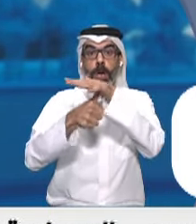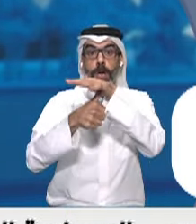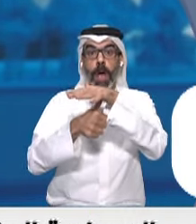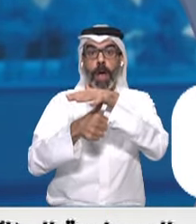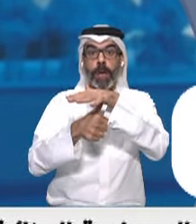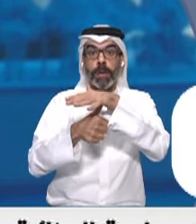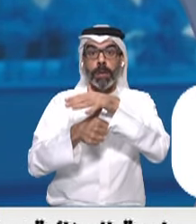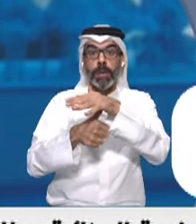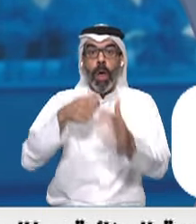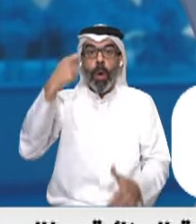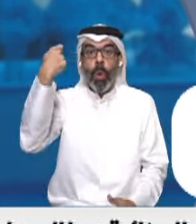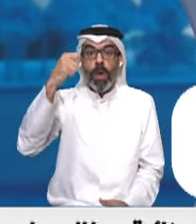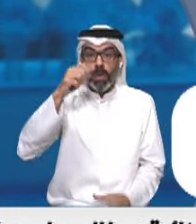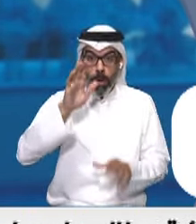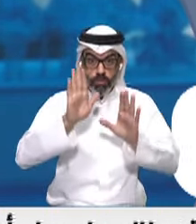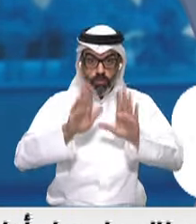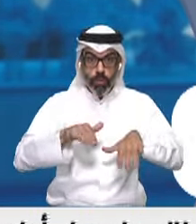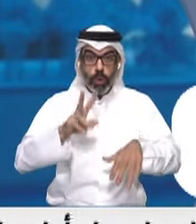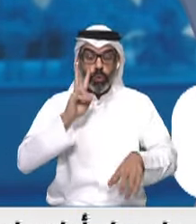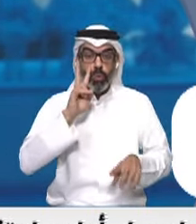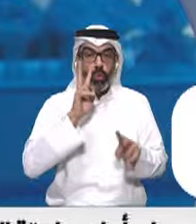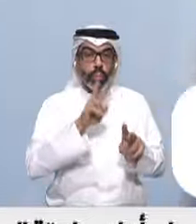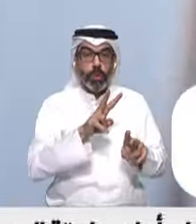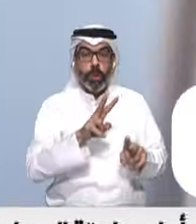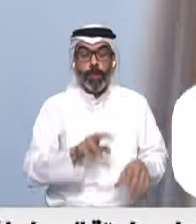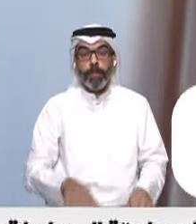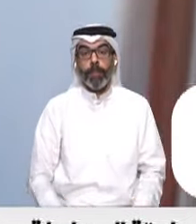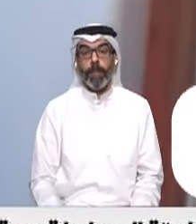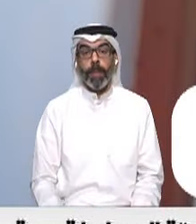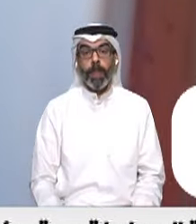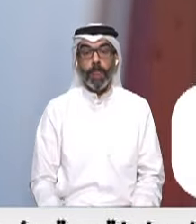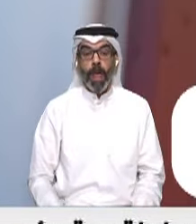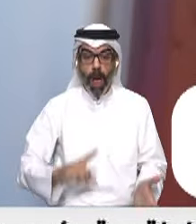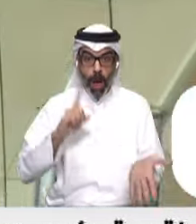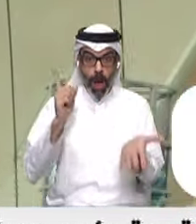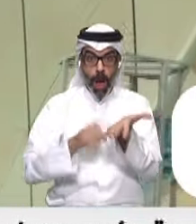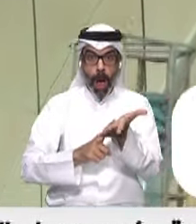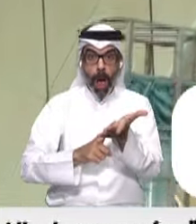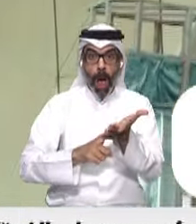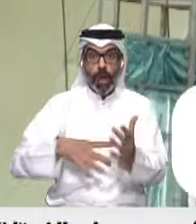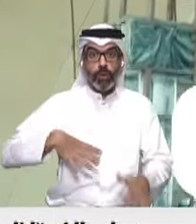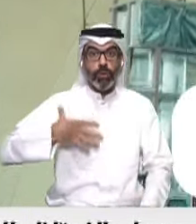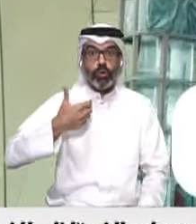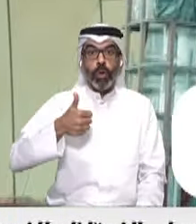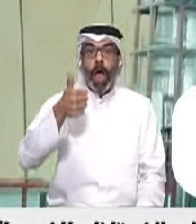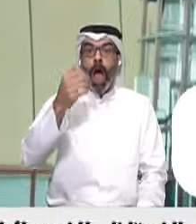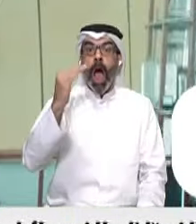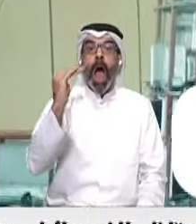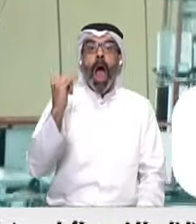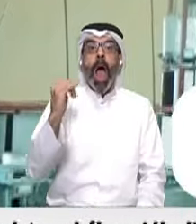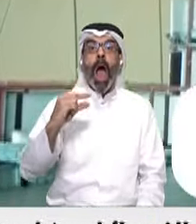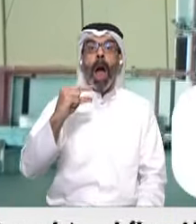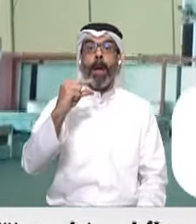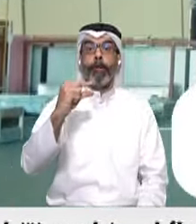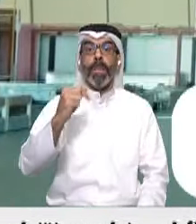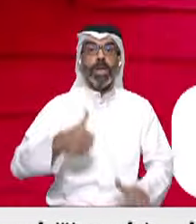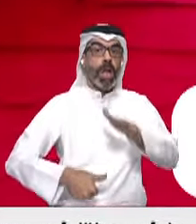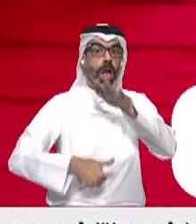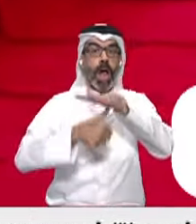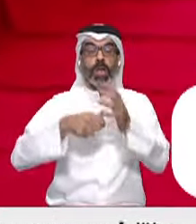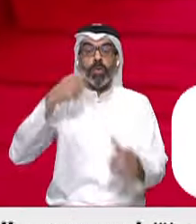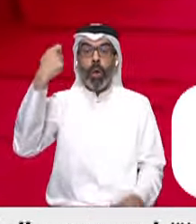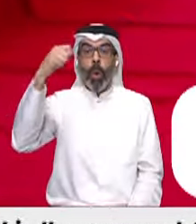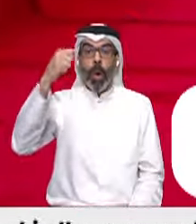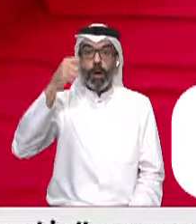الصباح رئيس مجلس الوزراء اكد سمو الشيخ احمد عبد الله الاحمد الصباح رئيس مجلس الوزراء حفظه الله في